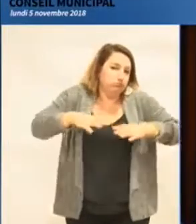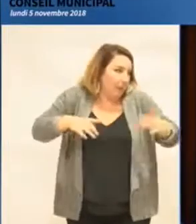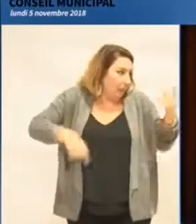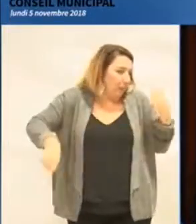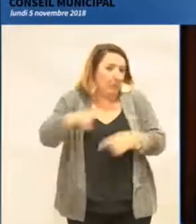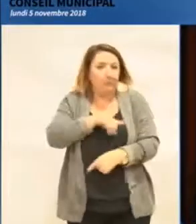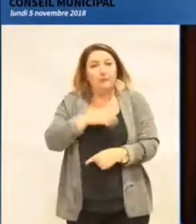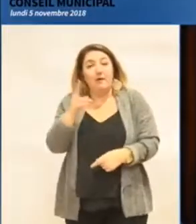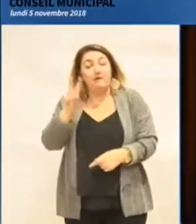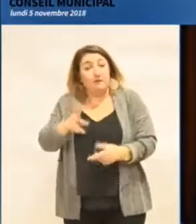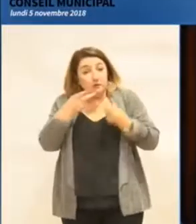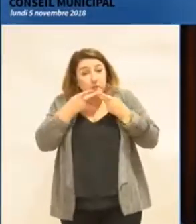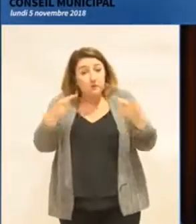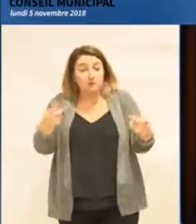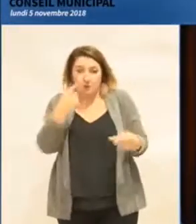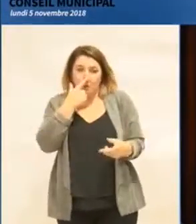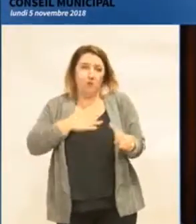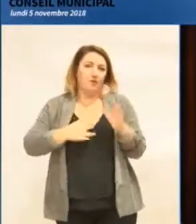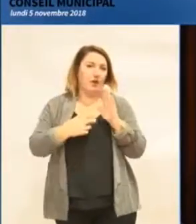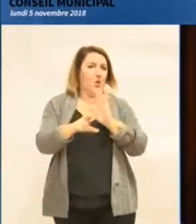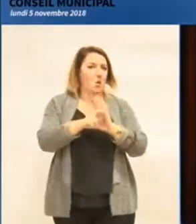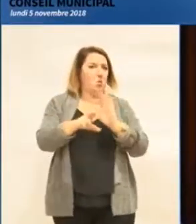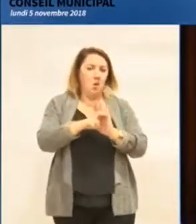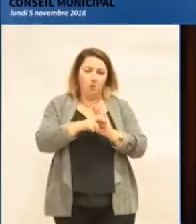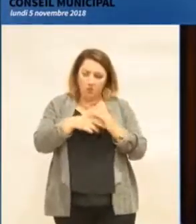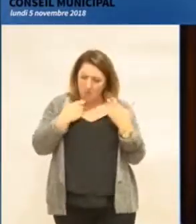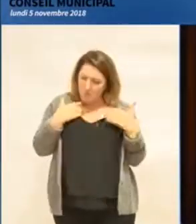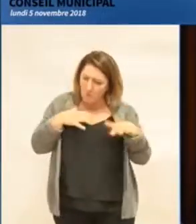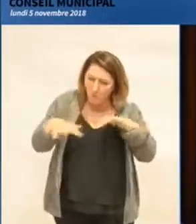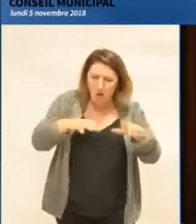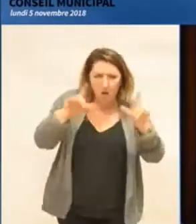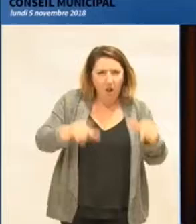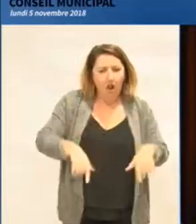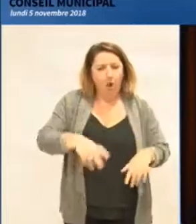a les moyens humains, intellectuels